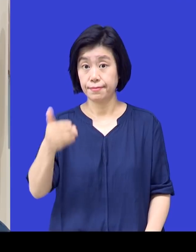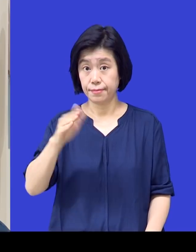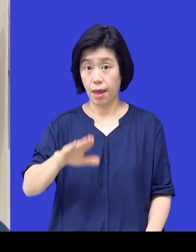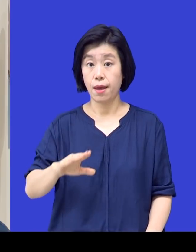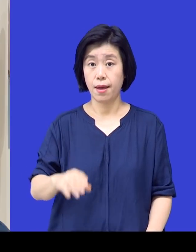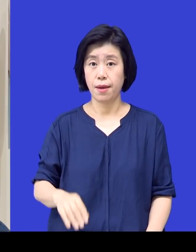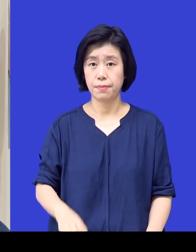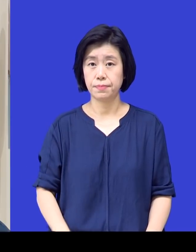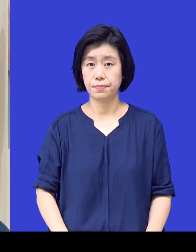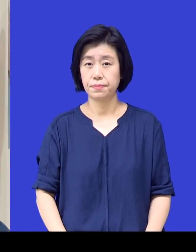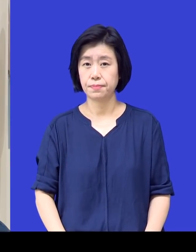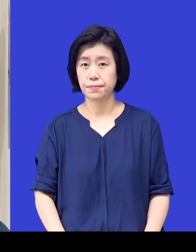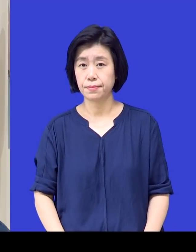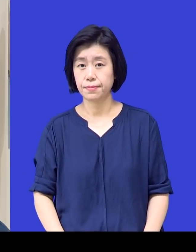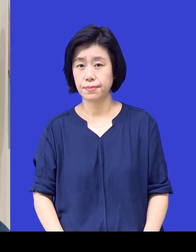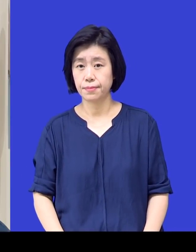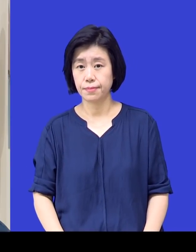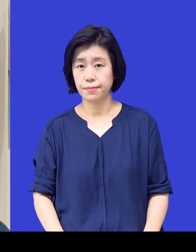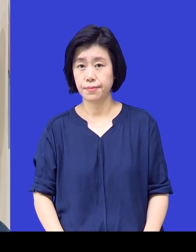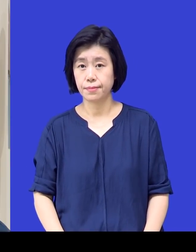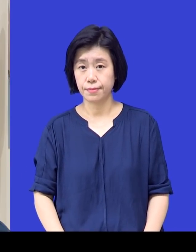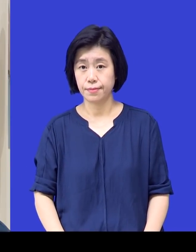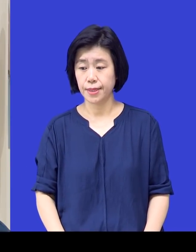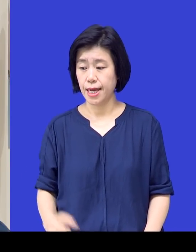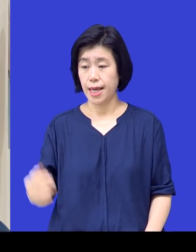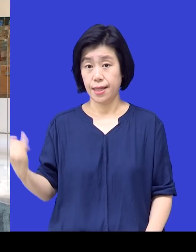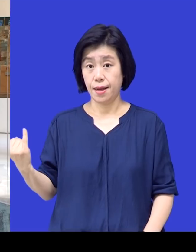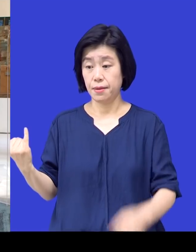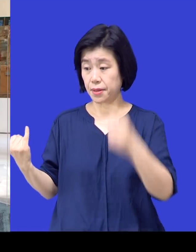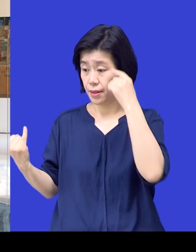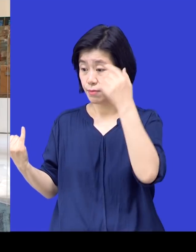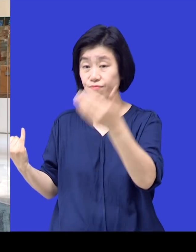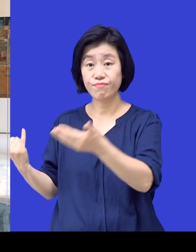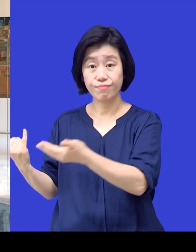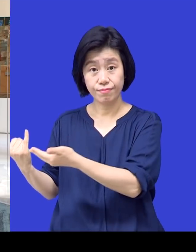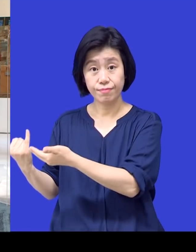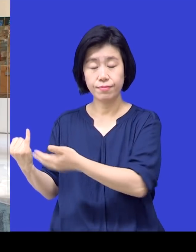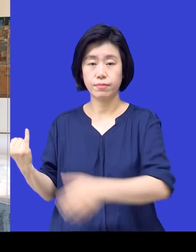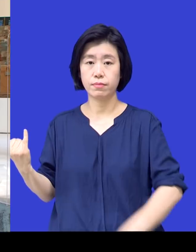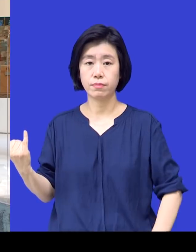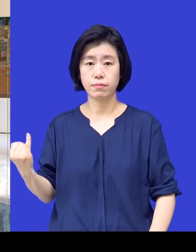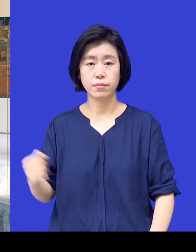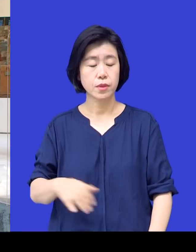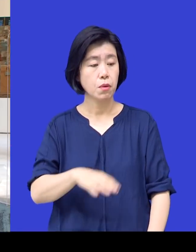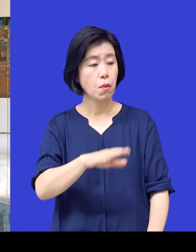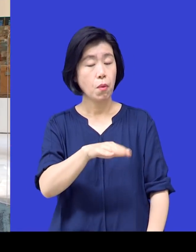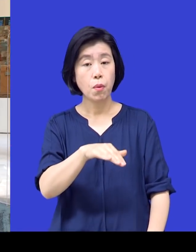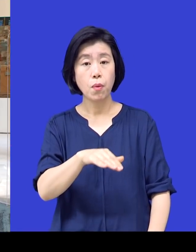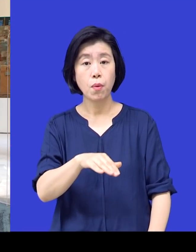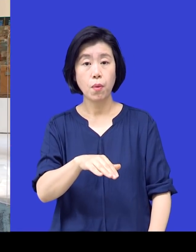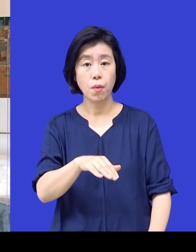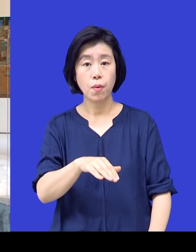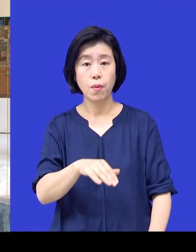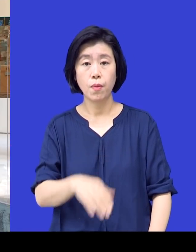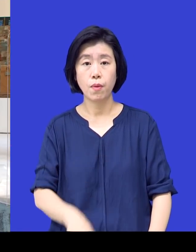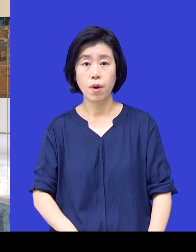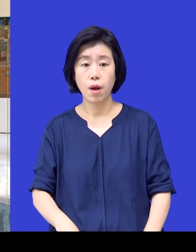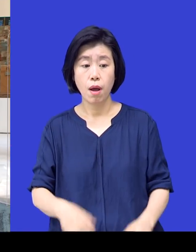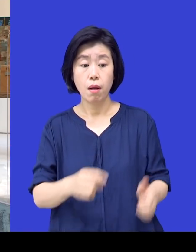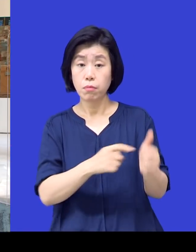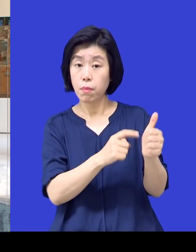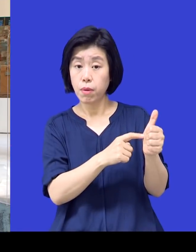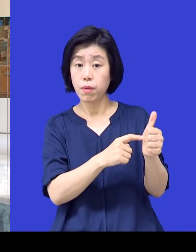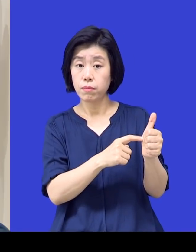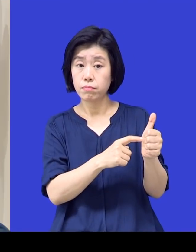그 전 총재님이 제 아내한테 물은 거예요. 네. 아니 왜 당신은 아이냐고. 예. 남편이 이해는